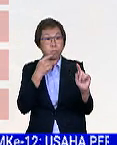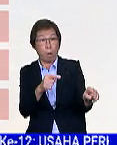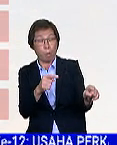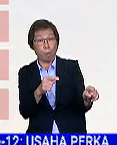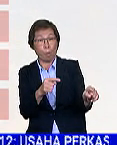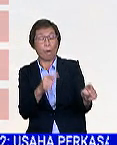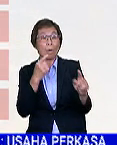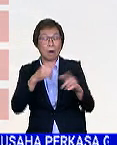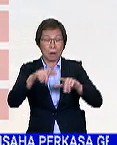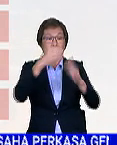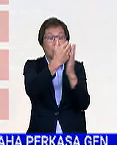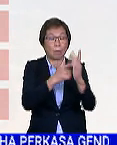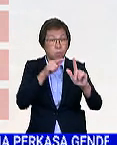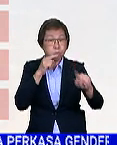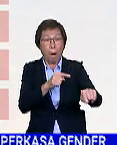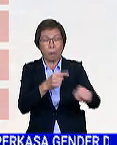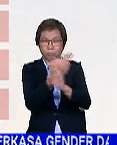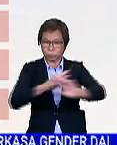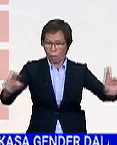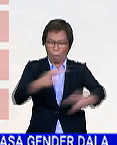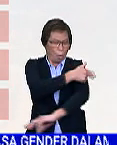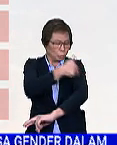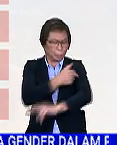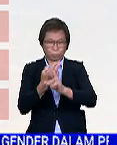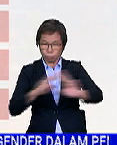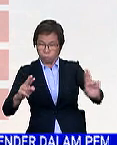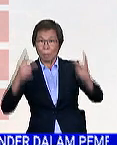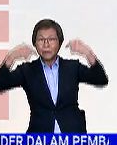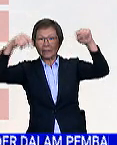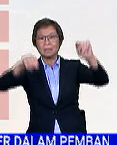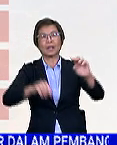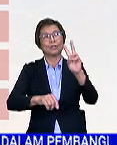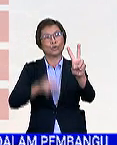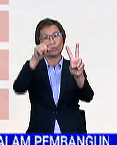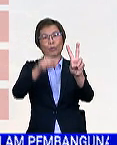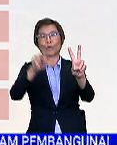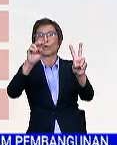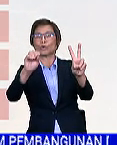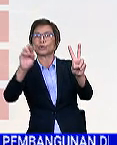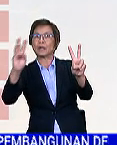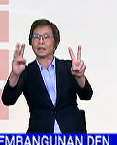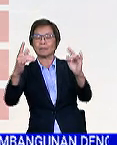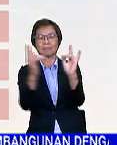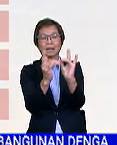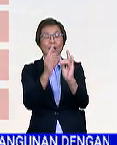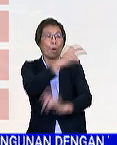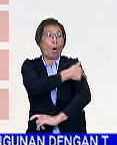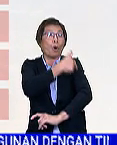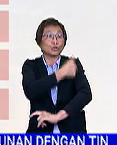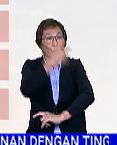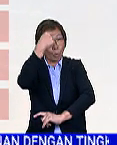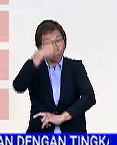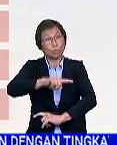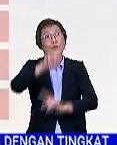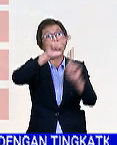telah dikenal pasti bagi meningkatkan kesiapsiagaan hospital untuk mencapai nisbah 2.06 katil hospital bagi